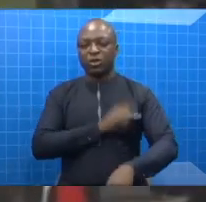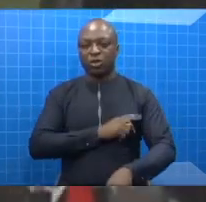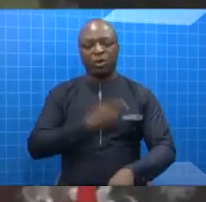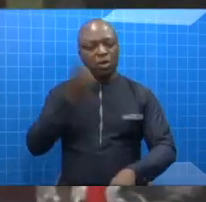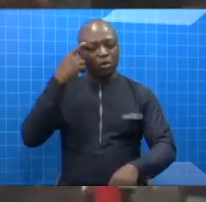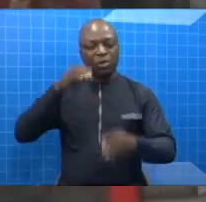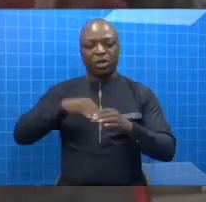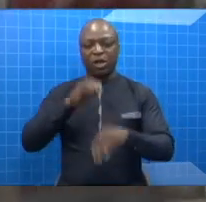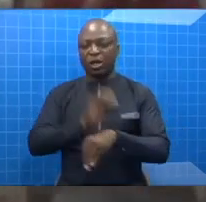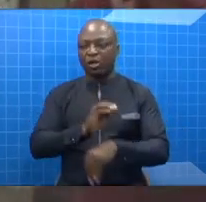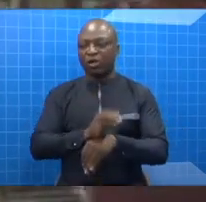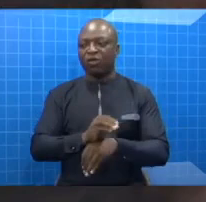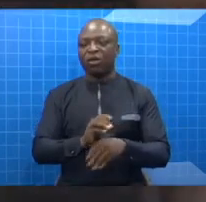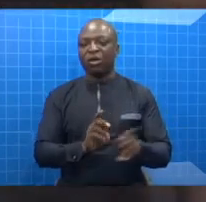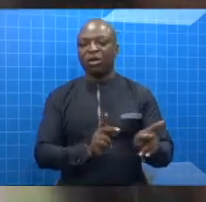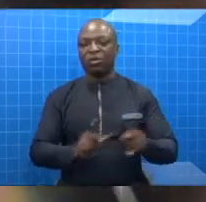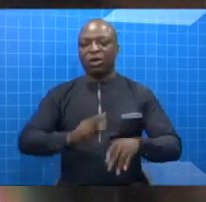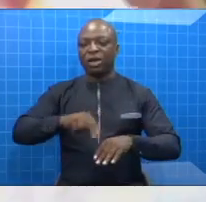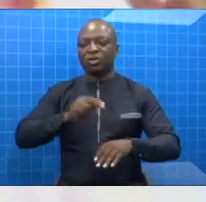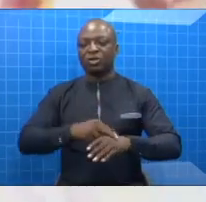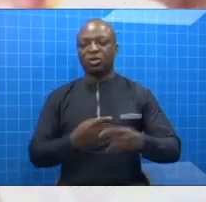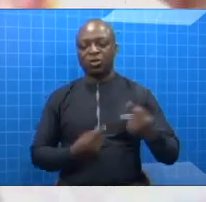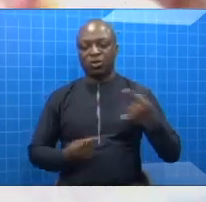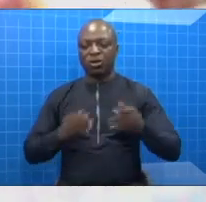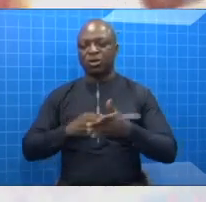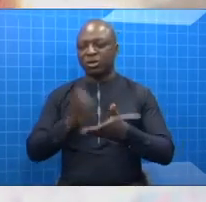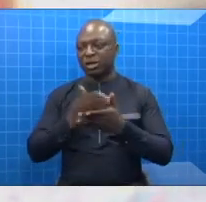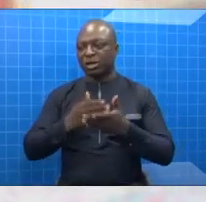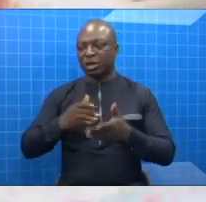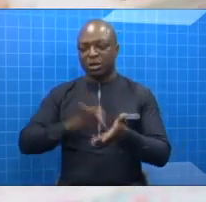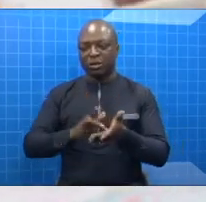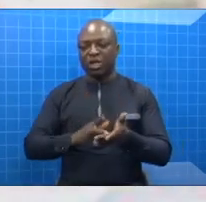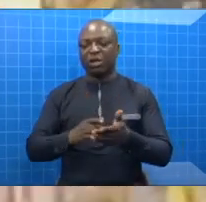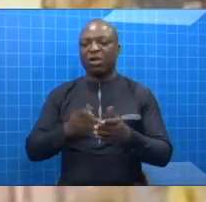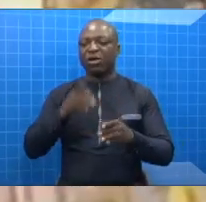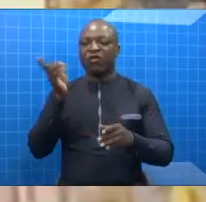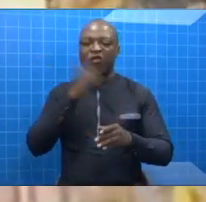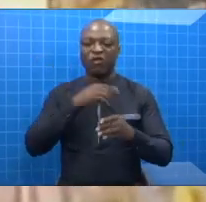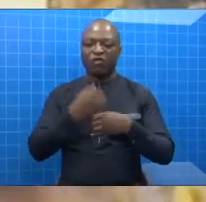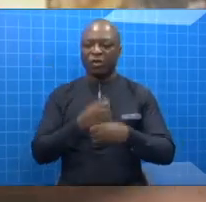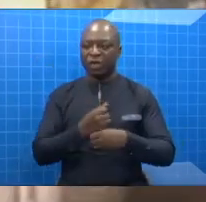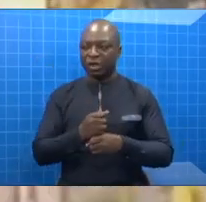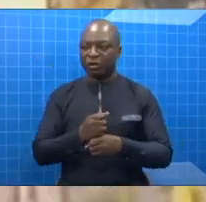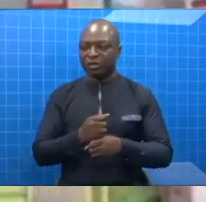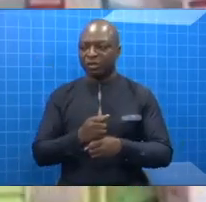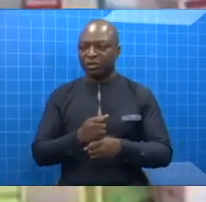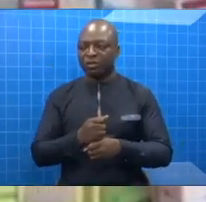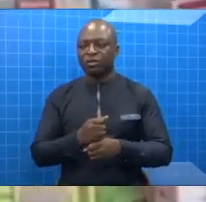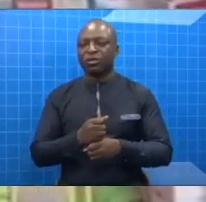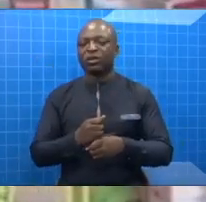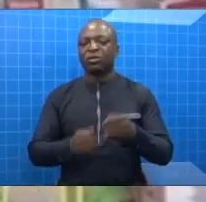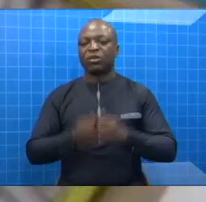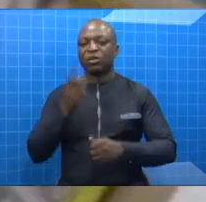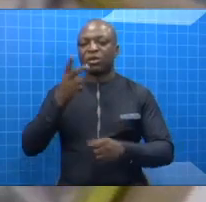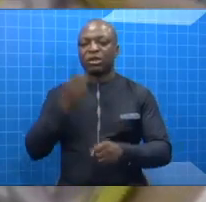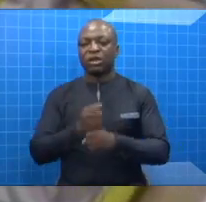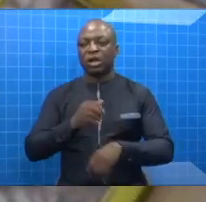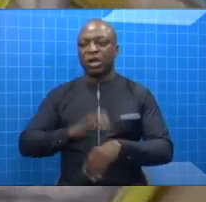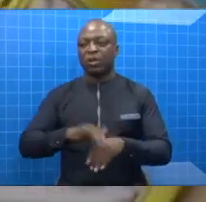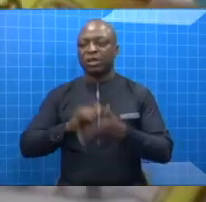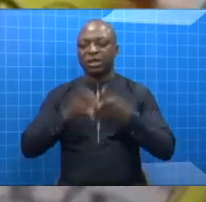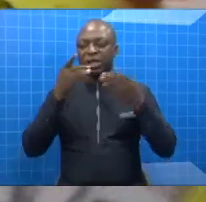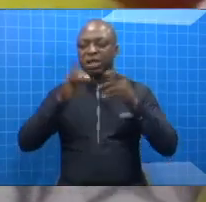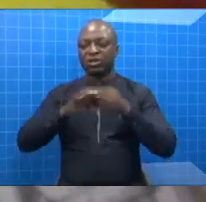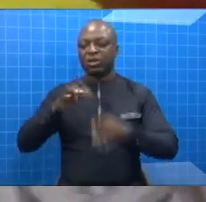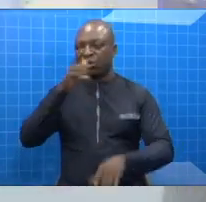mettre en œuvre des plans nationaux de lutte contre les médicaments falsifiés et de qualité inférieure. Plus de 2 ans après la déclaration de